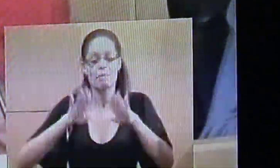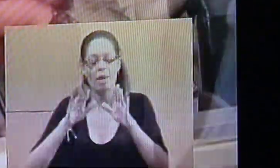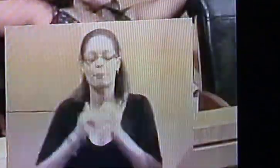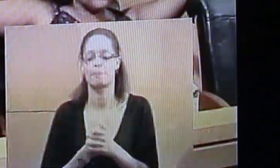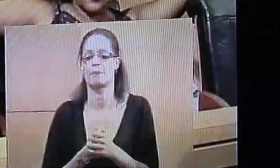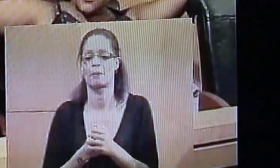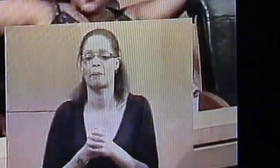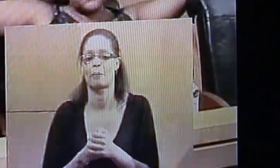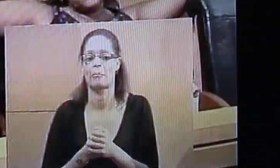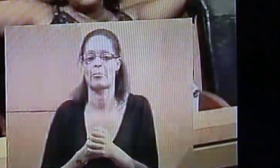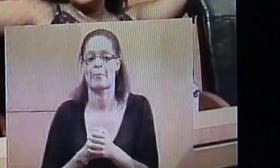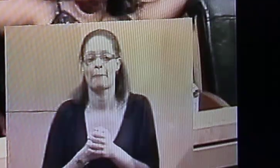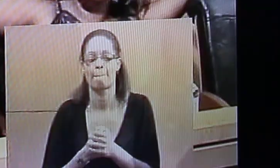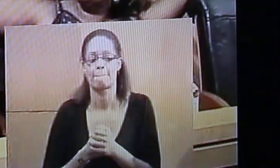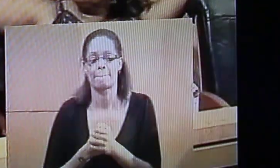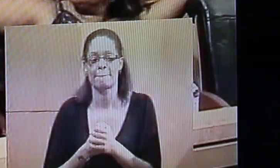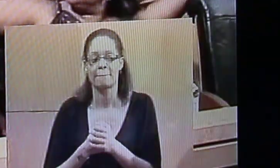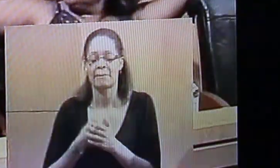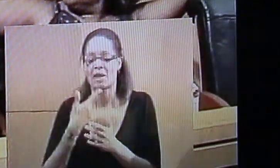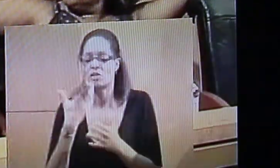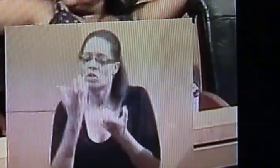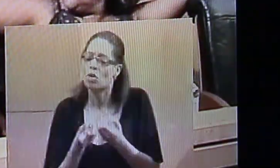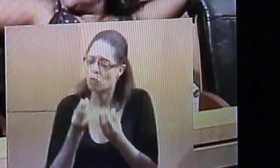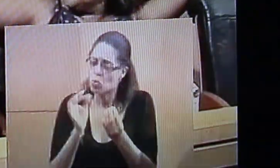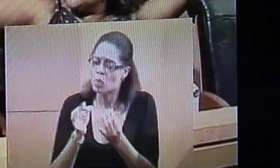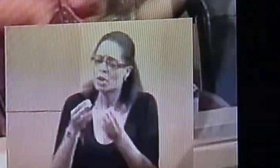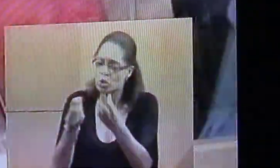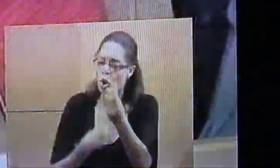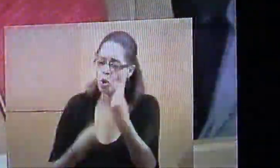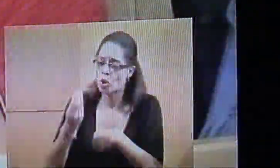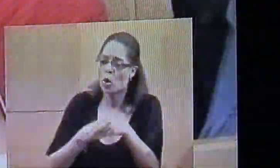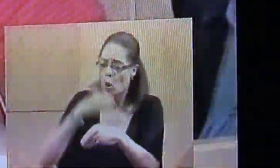conséquent, mais non, mais lorsqu'on veut donner des leçons,